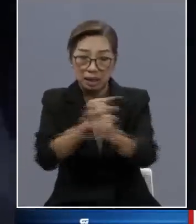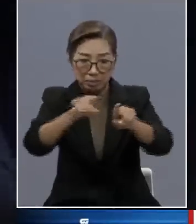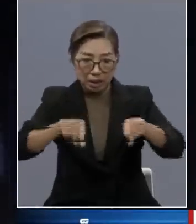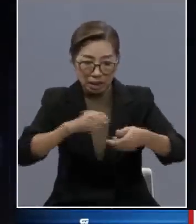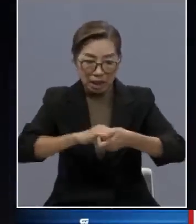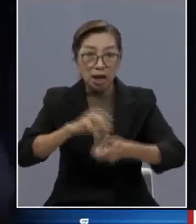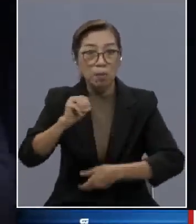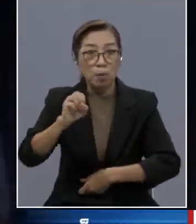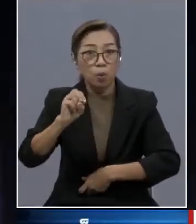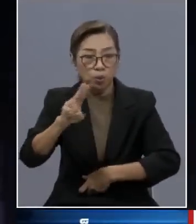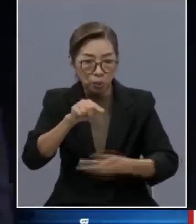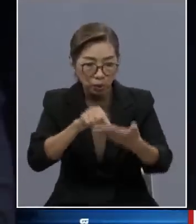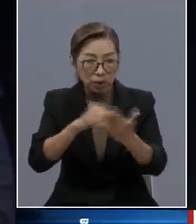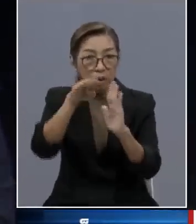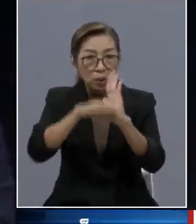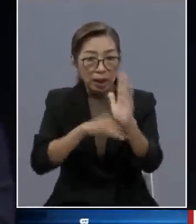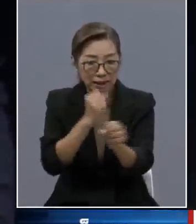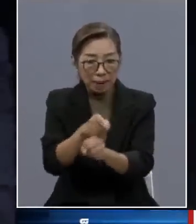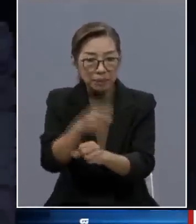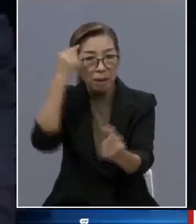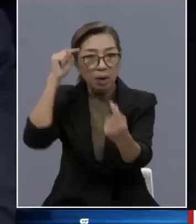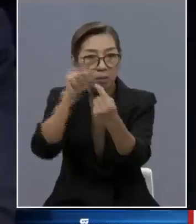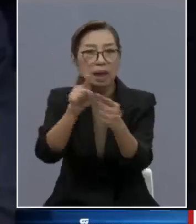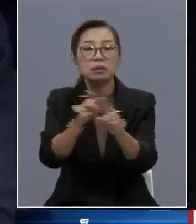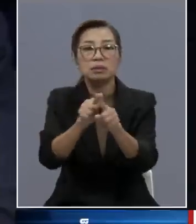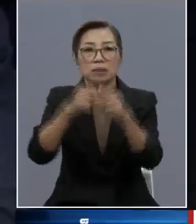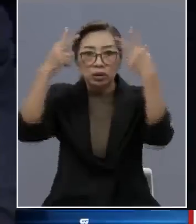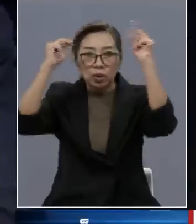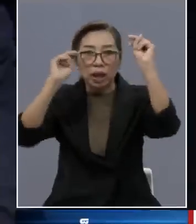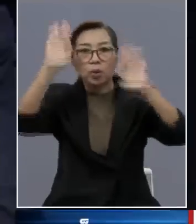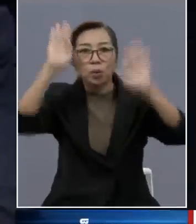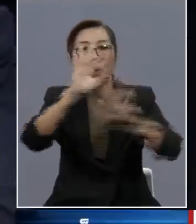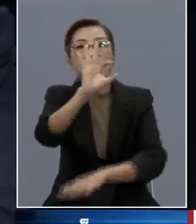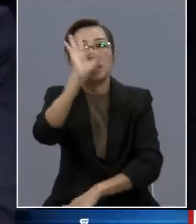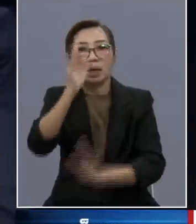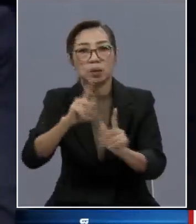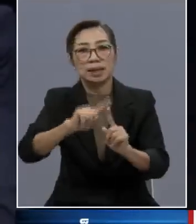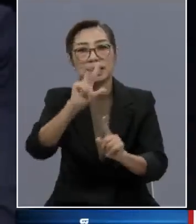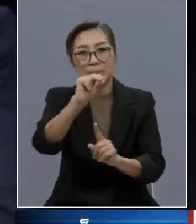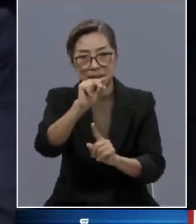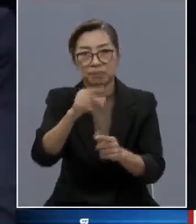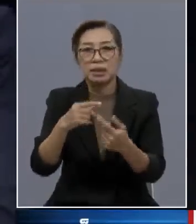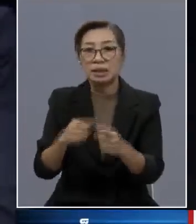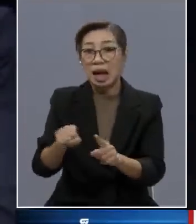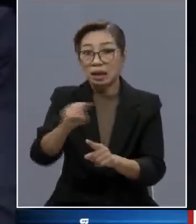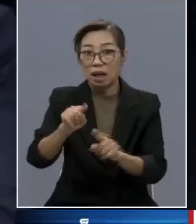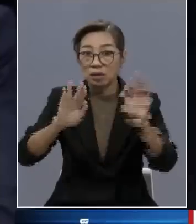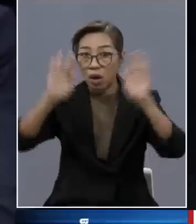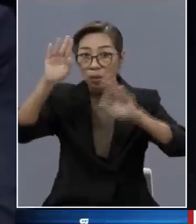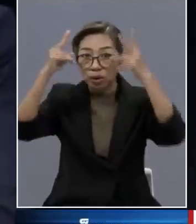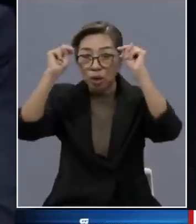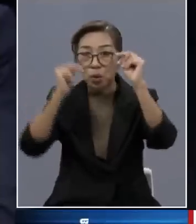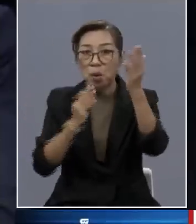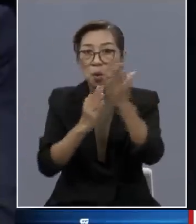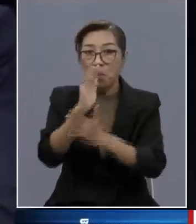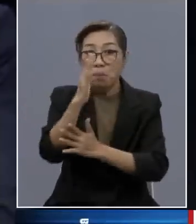มุ่งผลสำฤทธิ์เลือกนายกรัฐมนตรีคนที่30ให้ได้สิ่งที่จะกีดกั้นขัดขวางทำให้เลือกนายกคนที่30ไม่ได้สิ่งนั้น